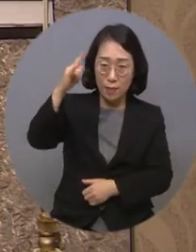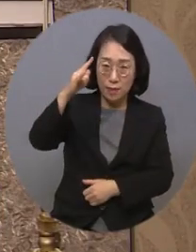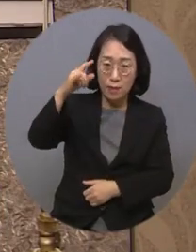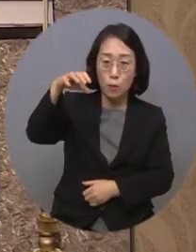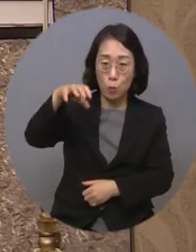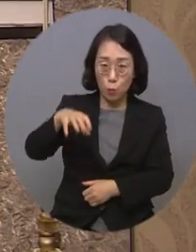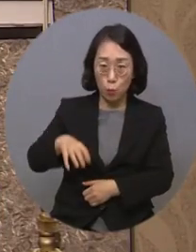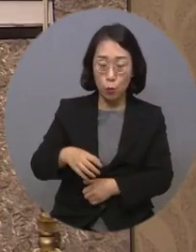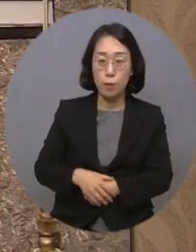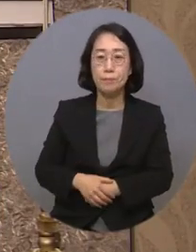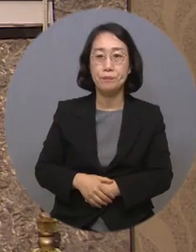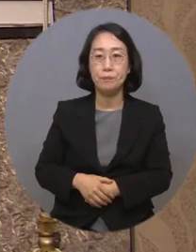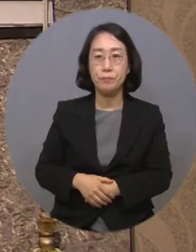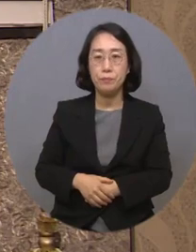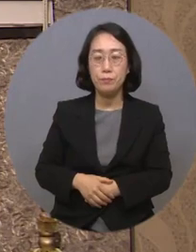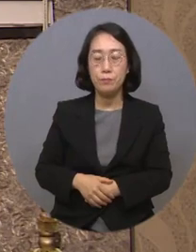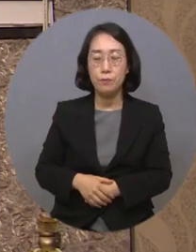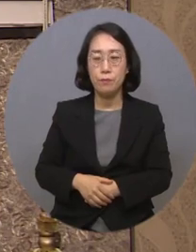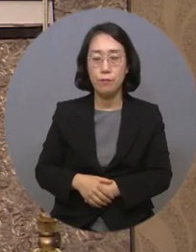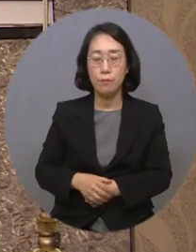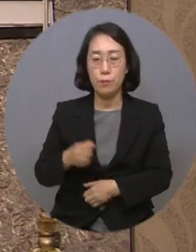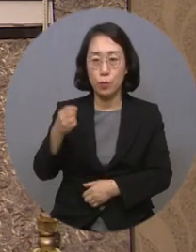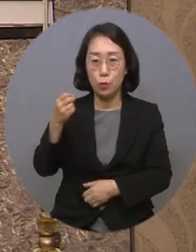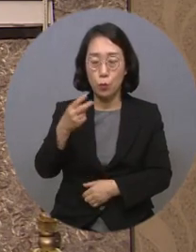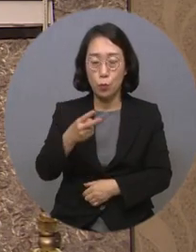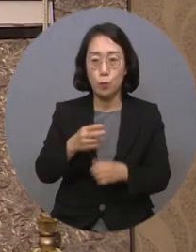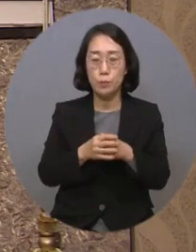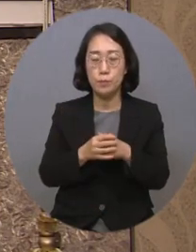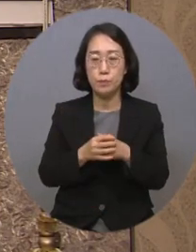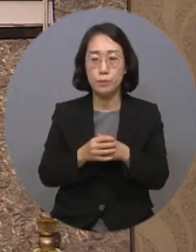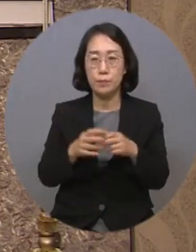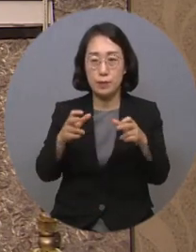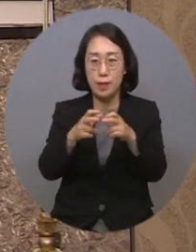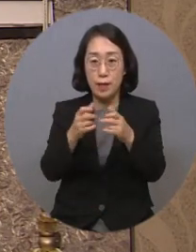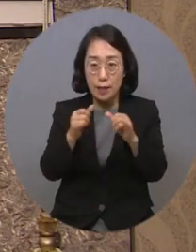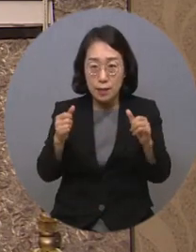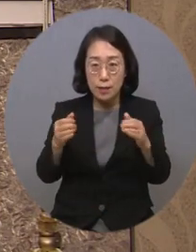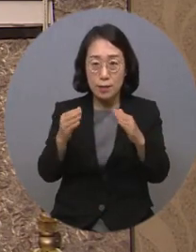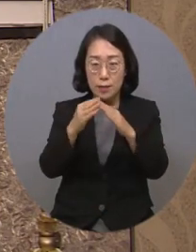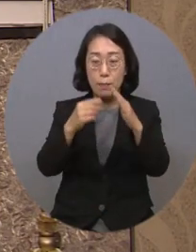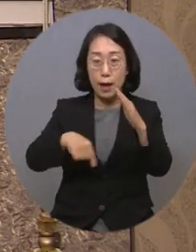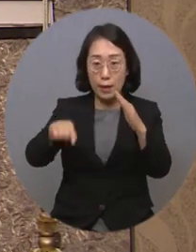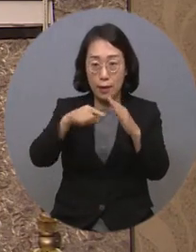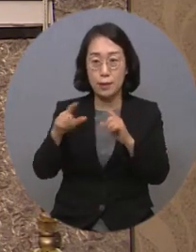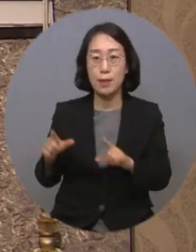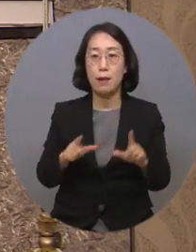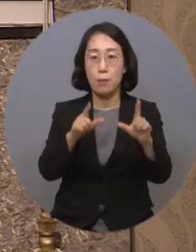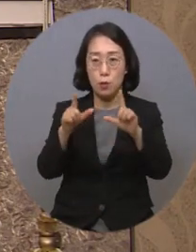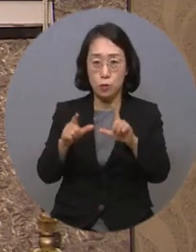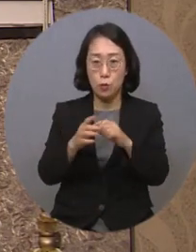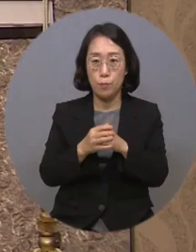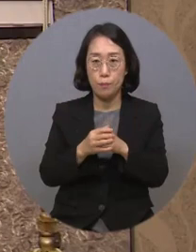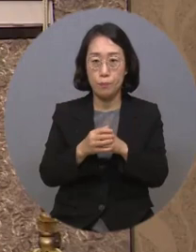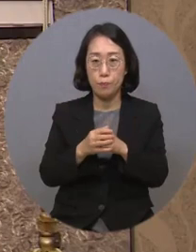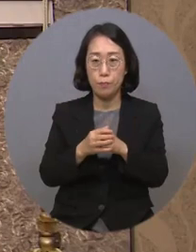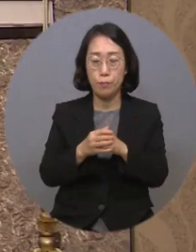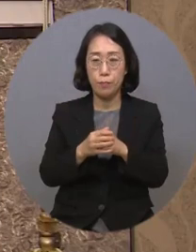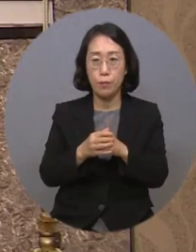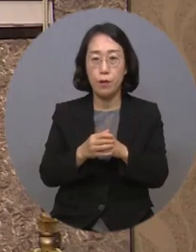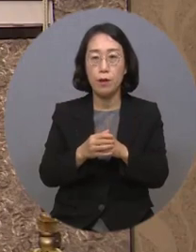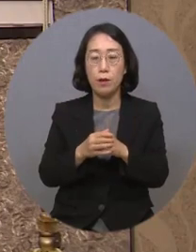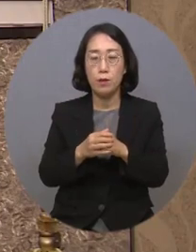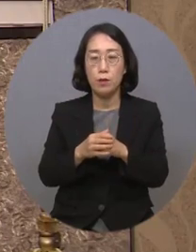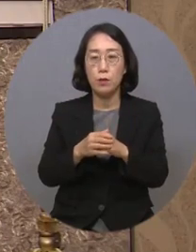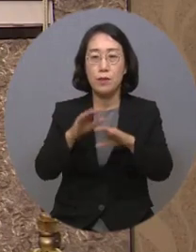복지시설 거주시설을 하고 있고요. 네. 네, 또 이제 장애인들이 집안에서 살면서 네. 이제 제가 장애인들 프로그램을 하고